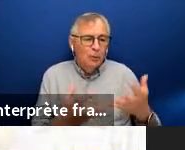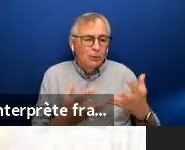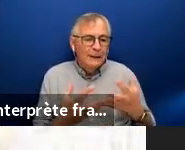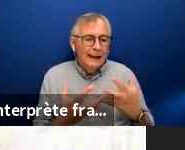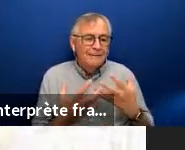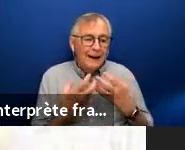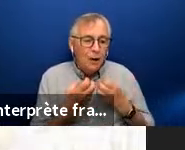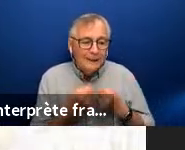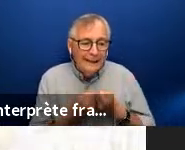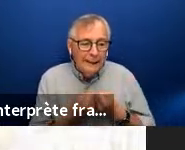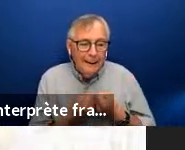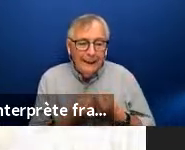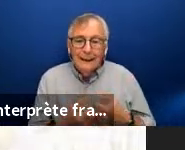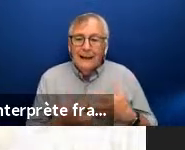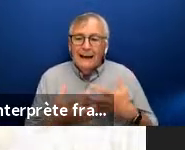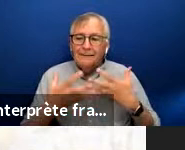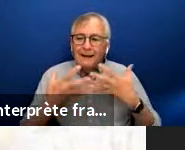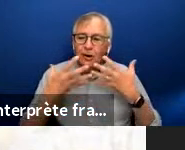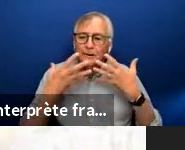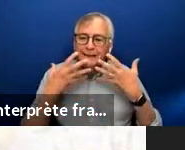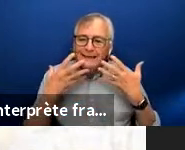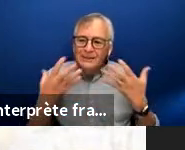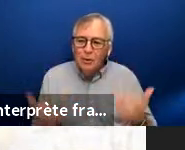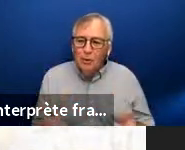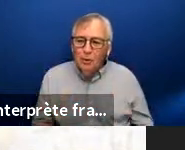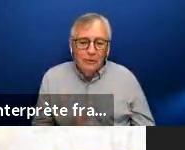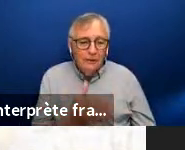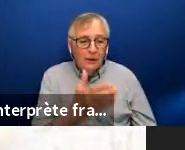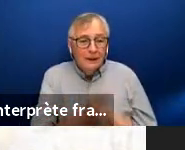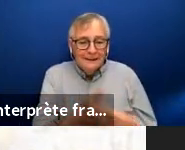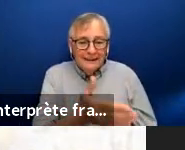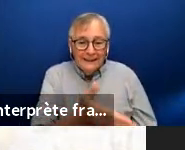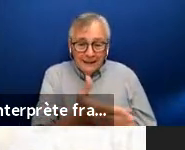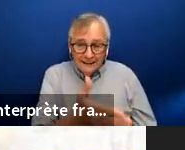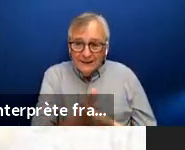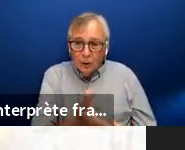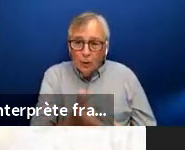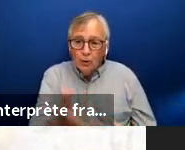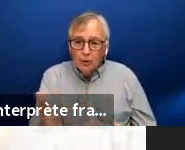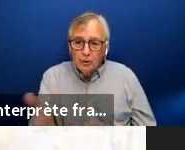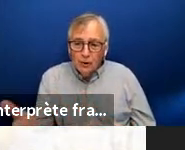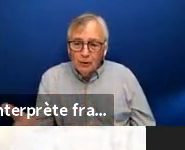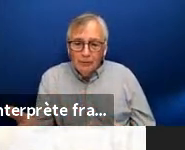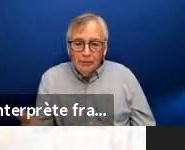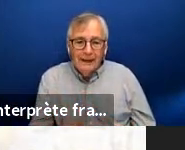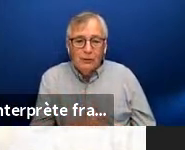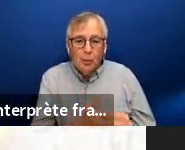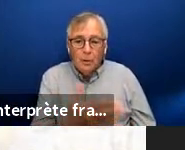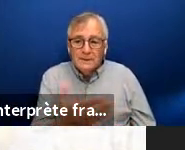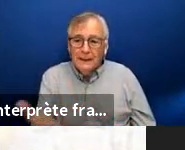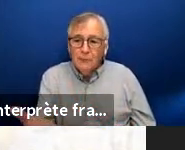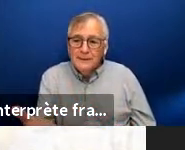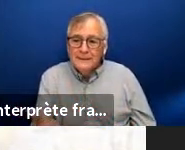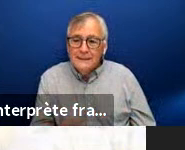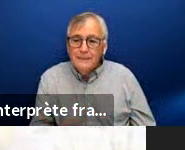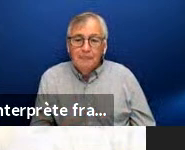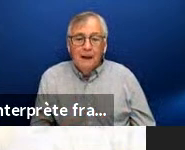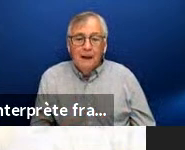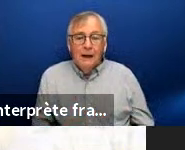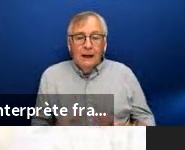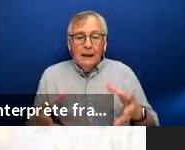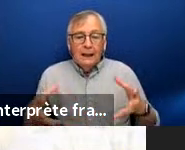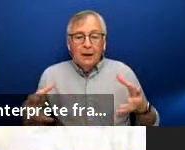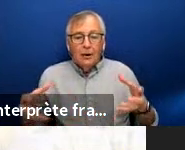Donc pour montrer la valeur des mains, la valeur des yeux, ses autres œuvres, la troisième aussi,